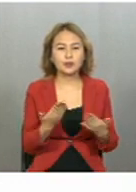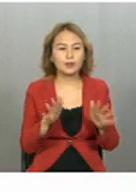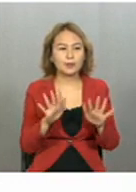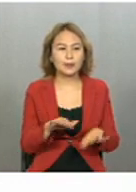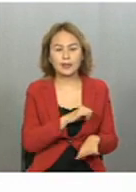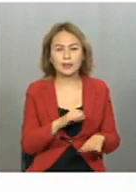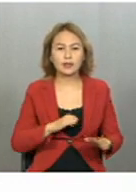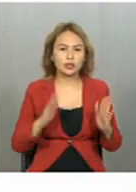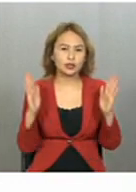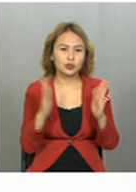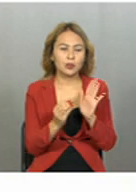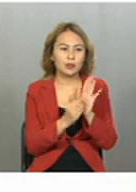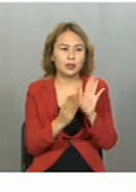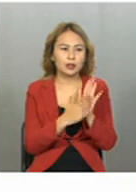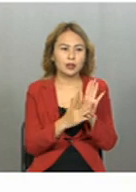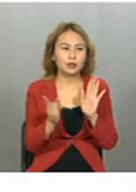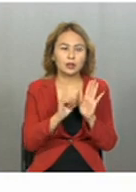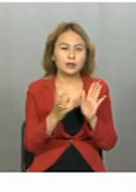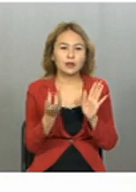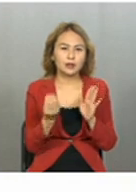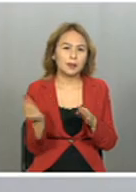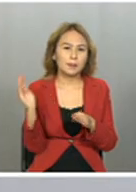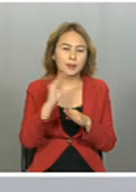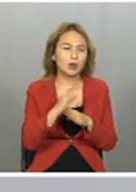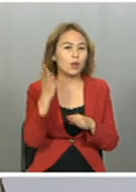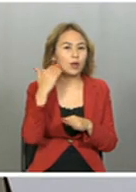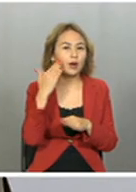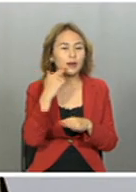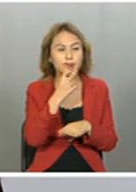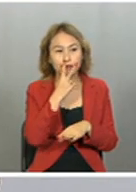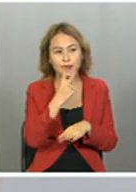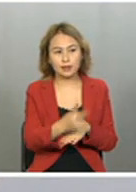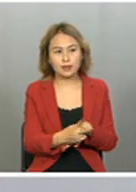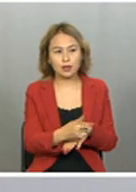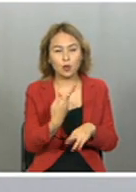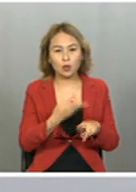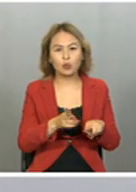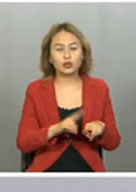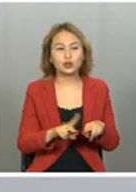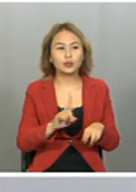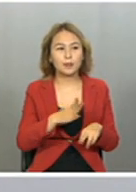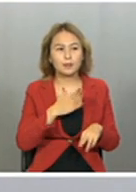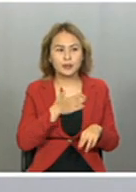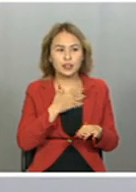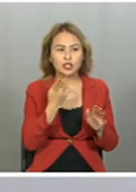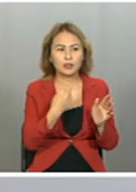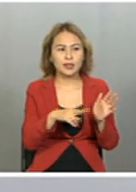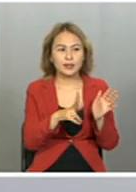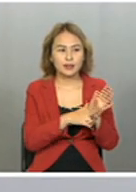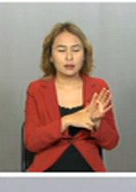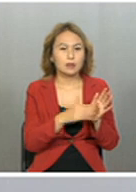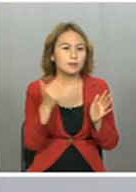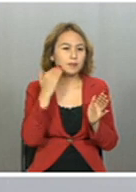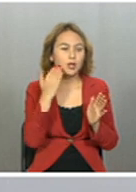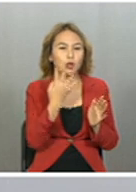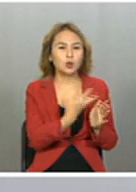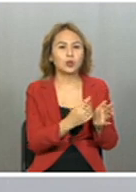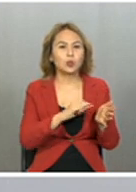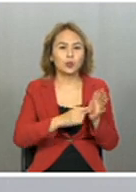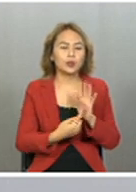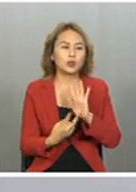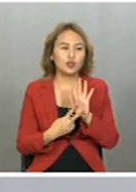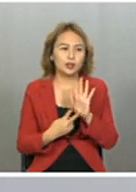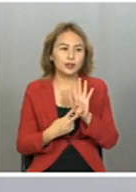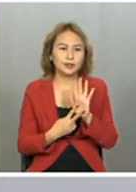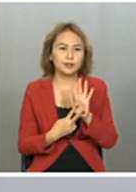ортақ бөлімге келтіру үшін тағы да бір оңай әдісті қарастырайық. Ол үшін біз 28-ді айталық 4 пен 7-нің